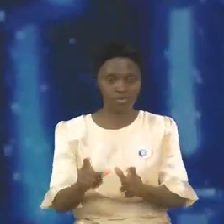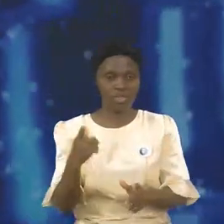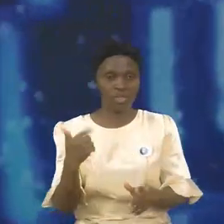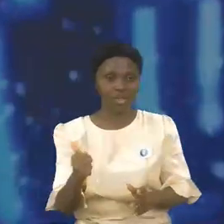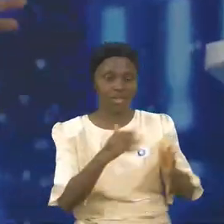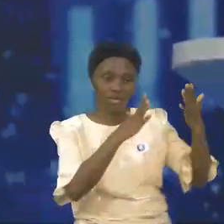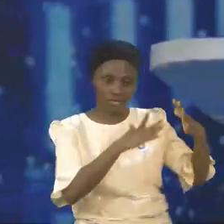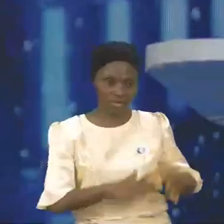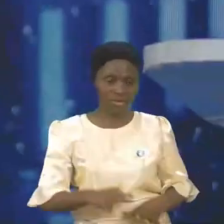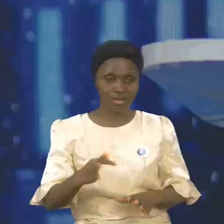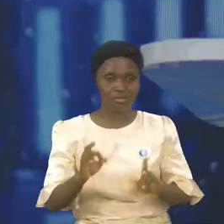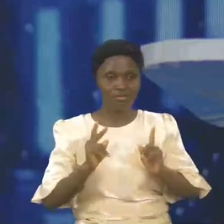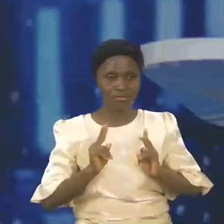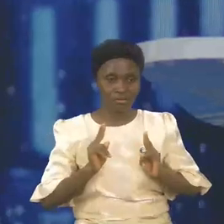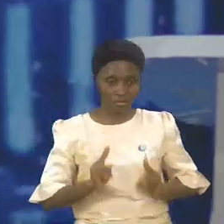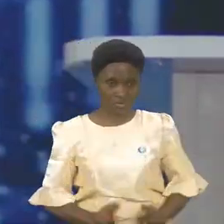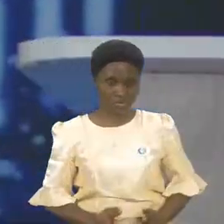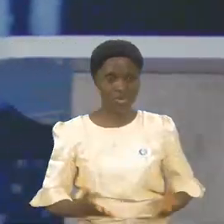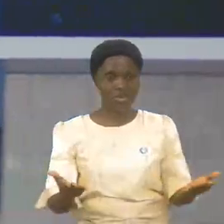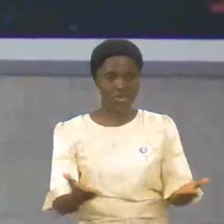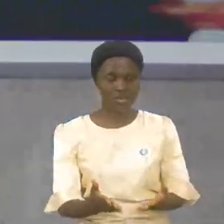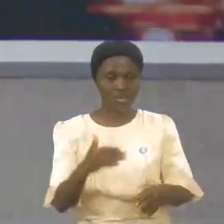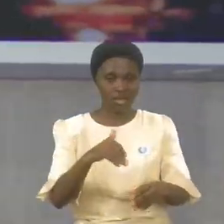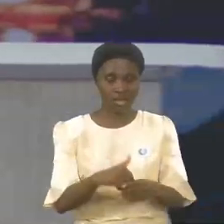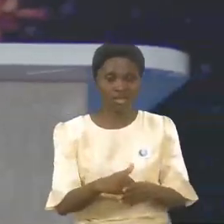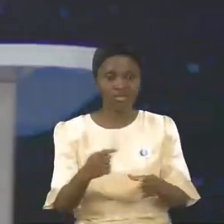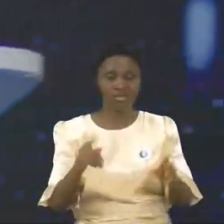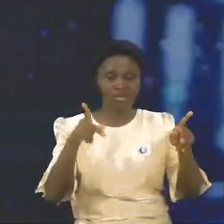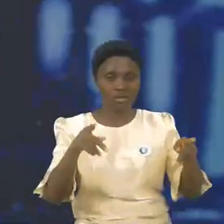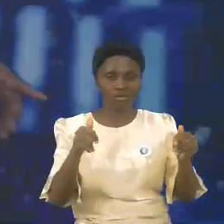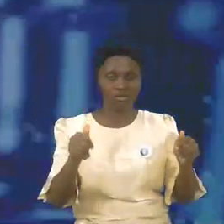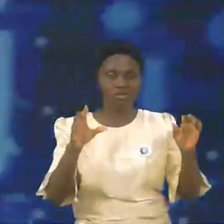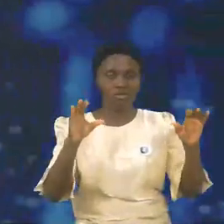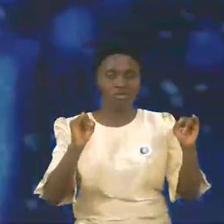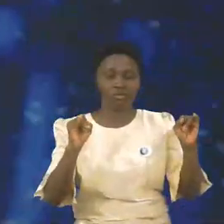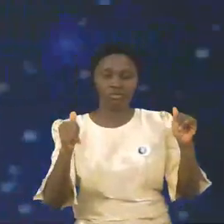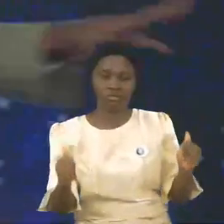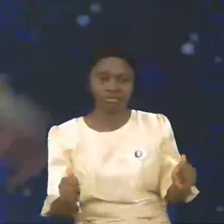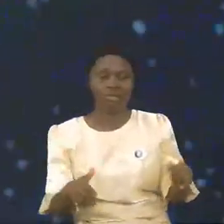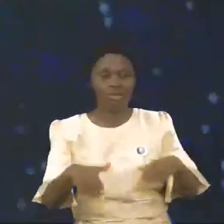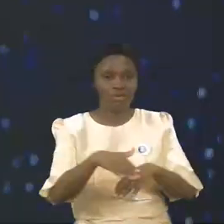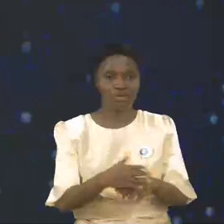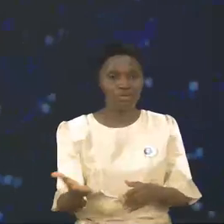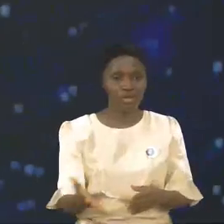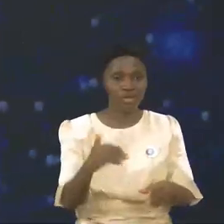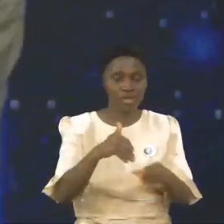de l'humanité dans ce domaine Babylone sur la Grande Mère ici